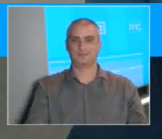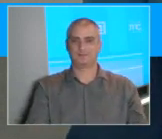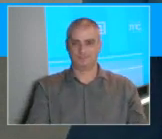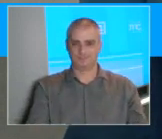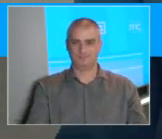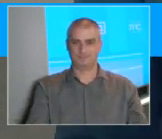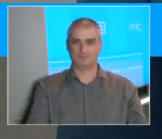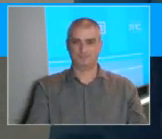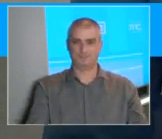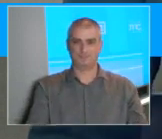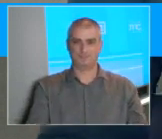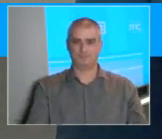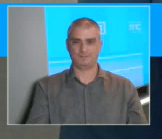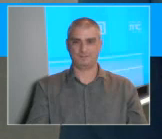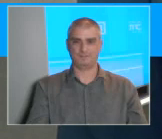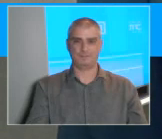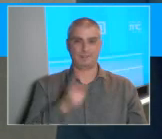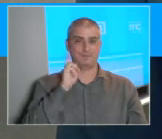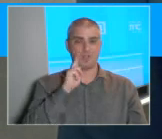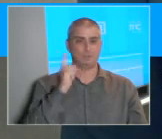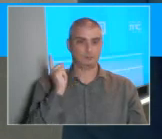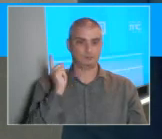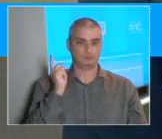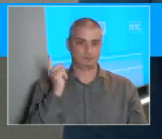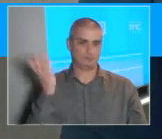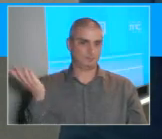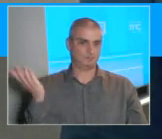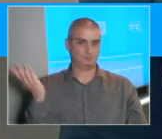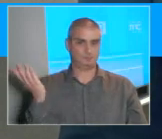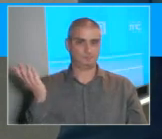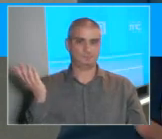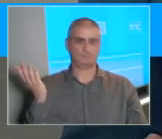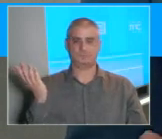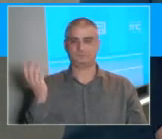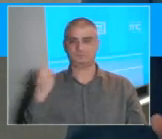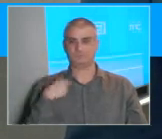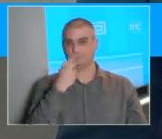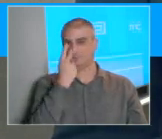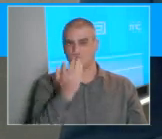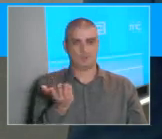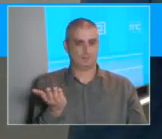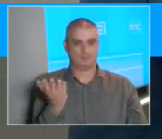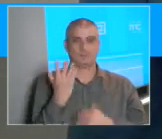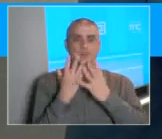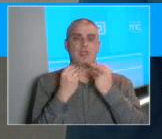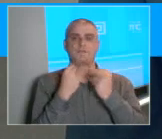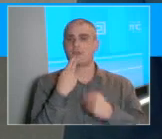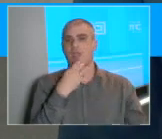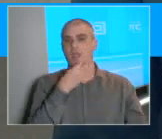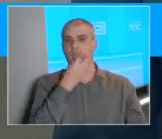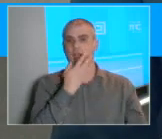רב. אז בעצם מיום שישי אנחנו רואים לנגד עינינו הרבה